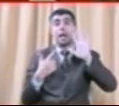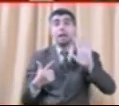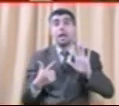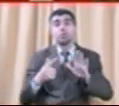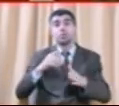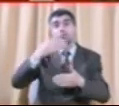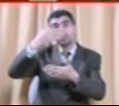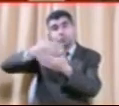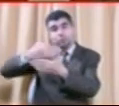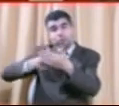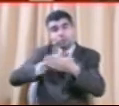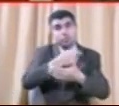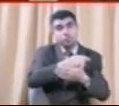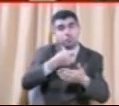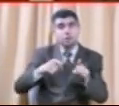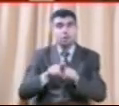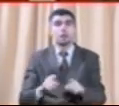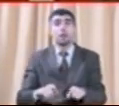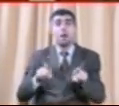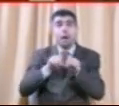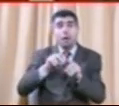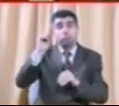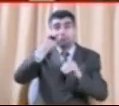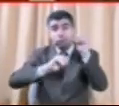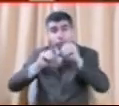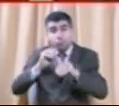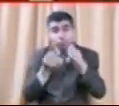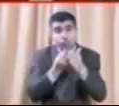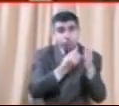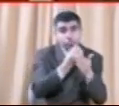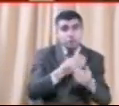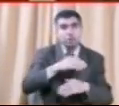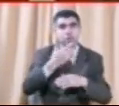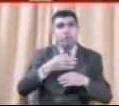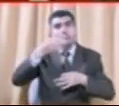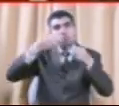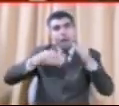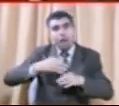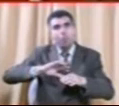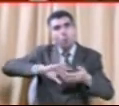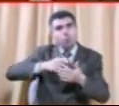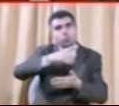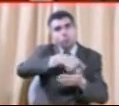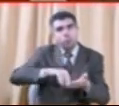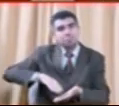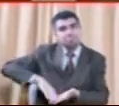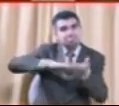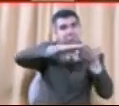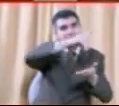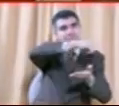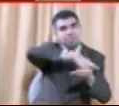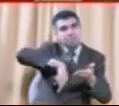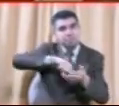و17 آلية تنفيذية. أؤكد بأن التخليق بالنسبة للمنظورين يعتمد بالأساس على التحفيز، وقد تحدثت آنفا على التحفيز الذي